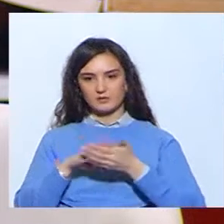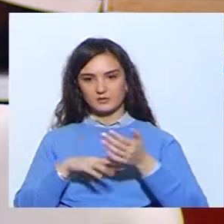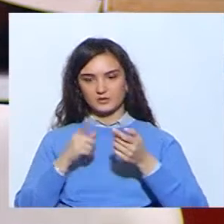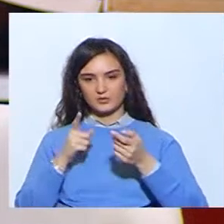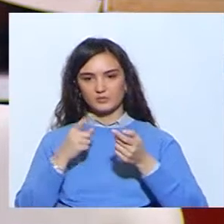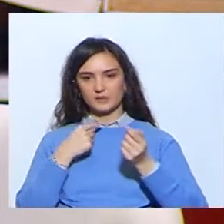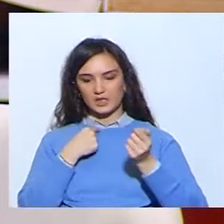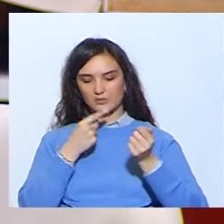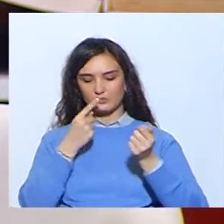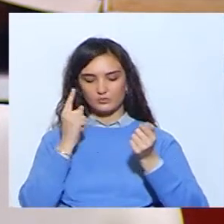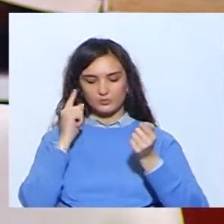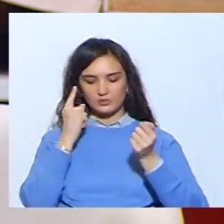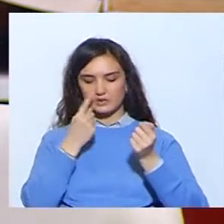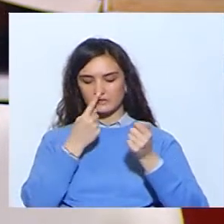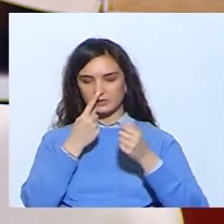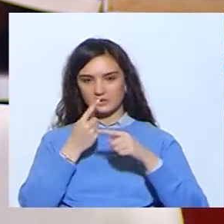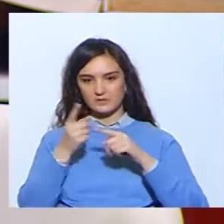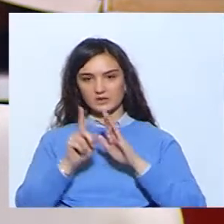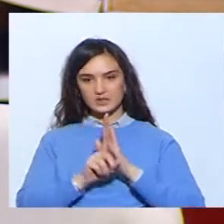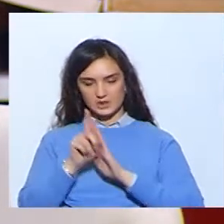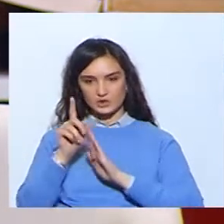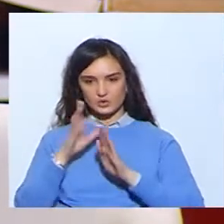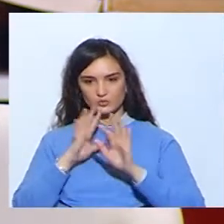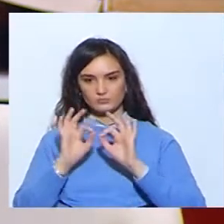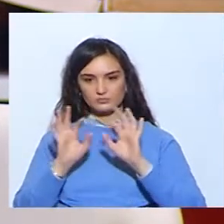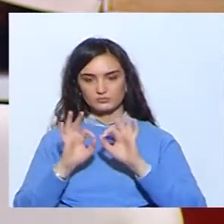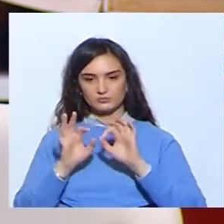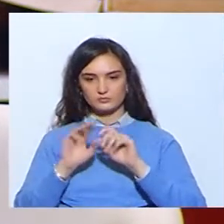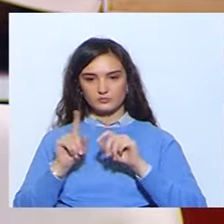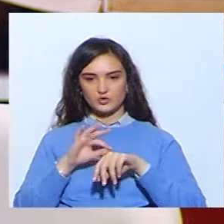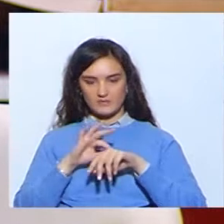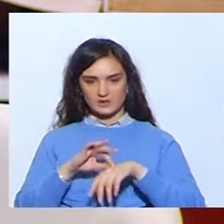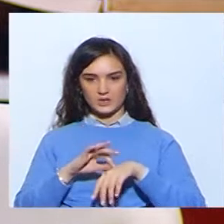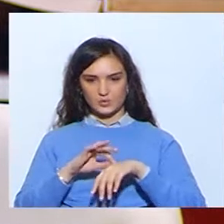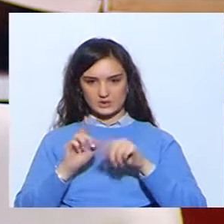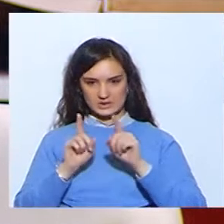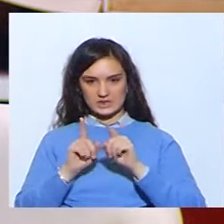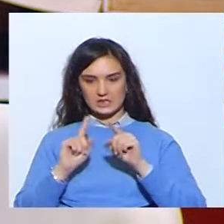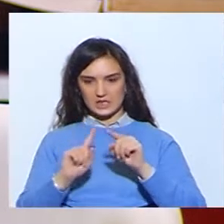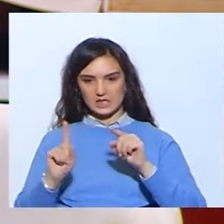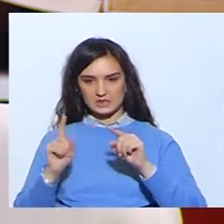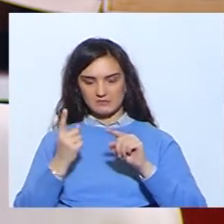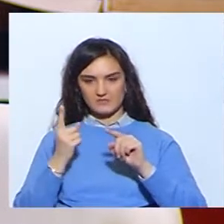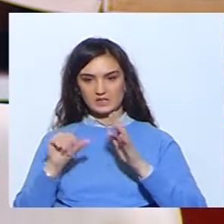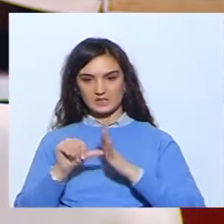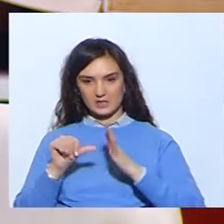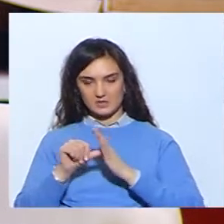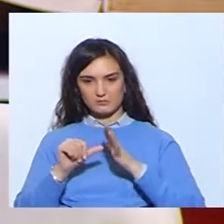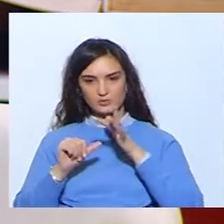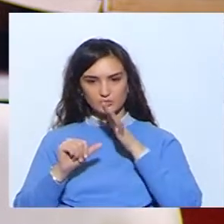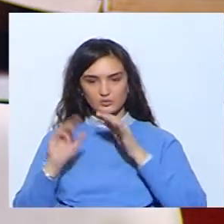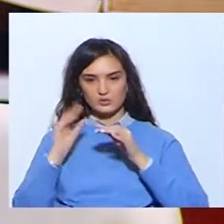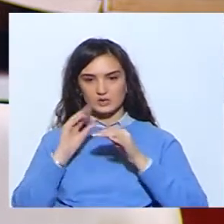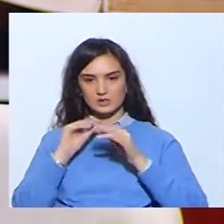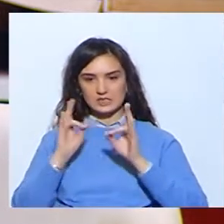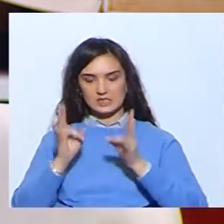Ratom ყელყურწხვილი თქვენ დასაწყისში აღნიშნეთ რომ ჩავატაროთ ისეთი ღონისძიებები პირველად დახმარების დროს რომ